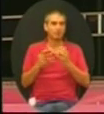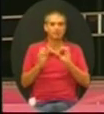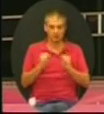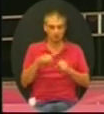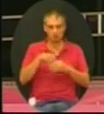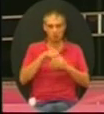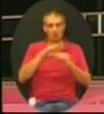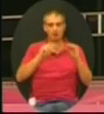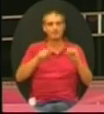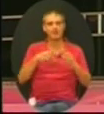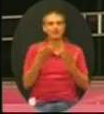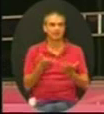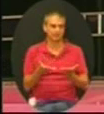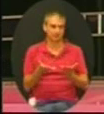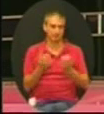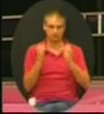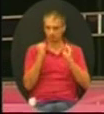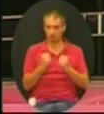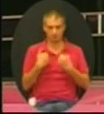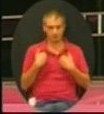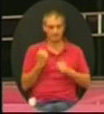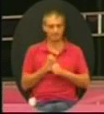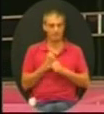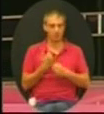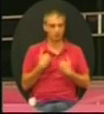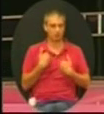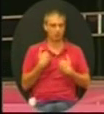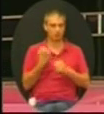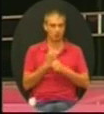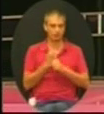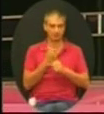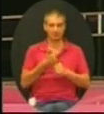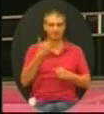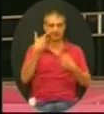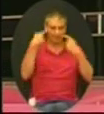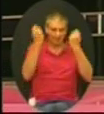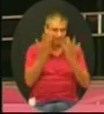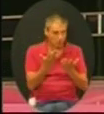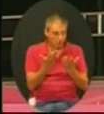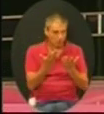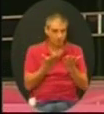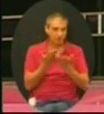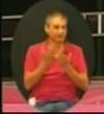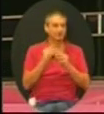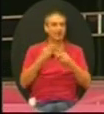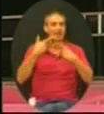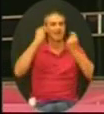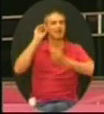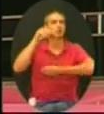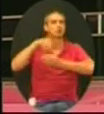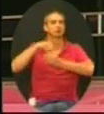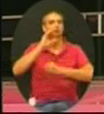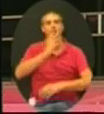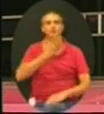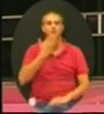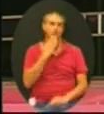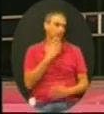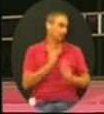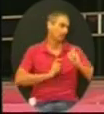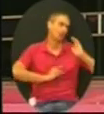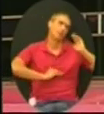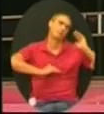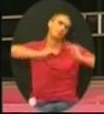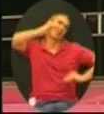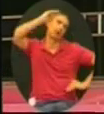ובטח בכנסת הזאת, בטח ובטח בפעילות שאני מודעת לפעילות שעושה שר החינוך, ביחס למערכת החינוך במזרח ירושלים.